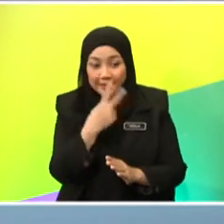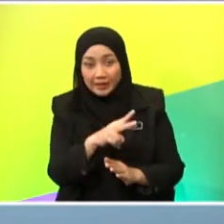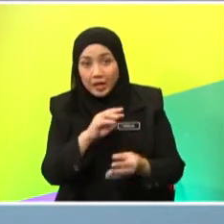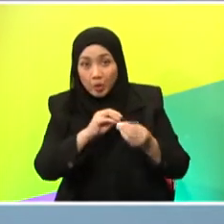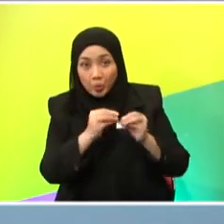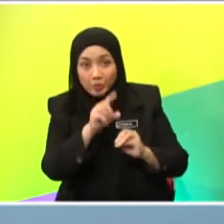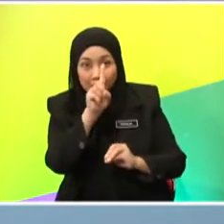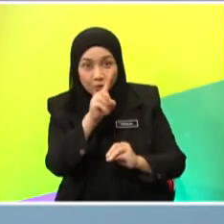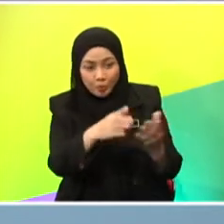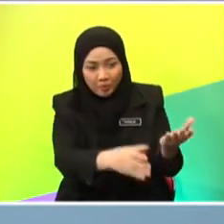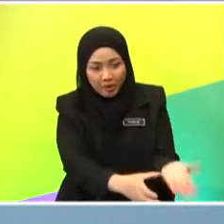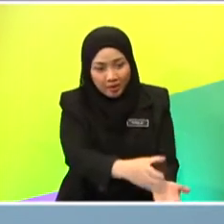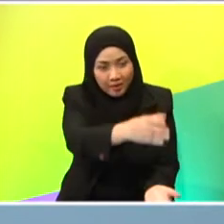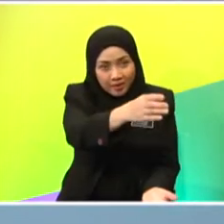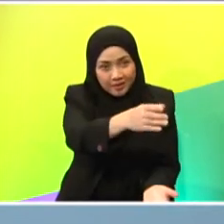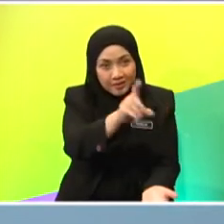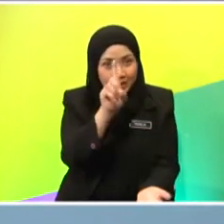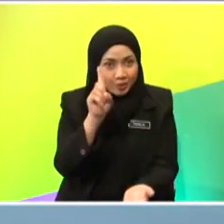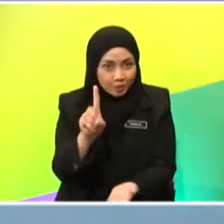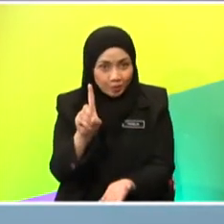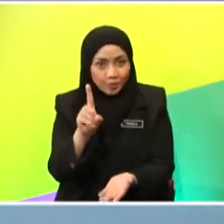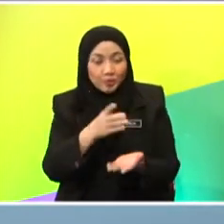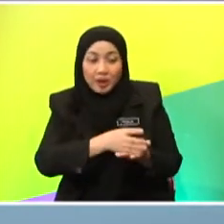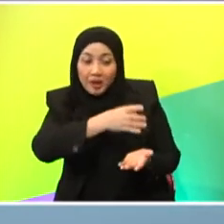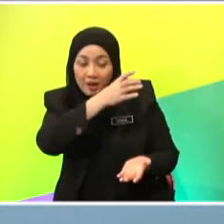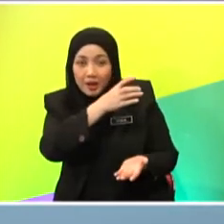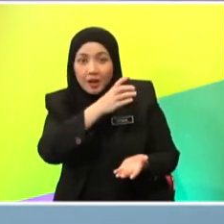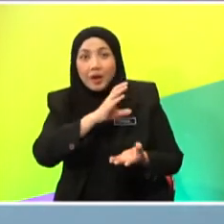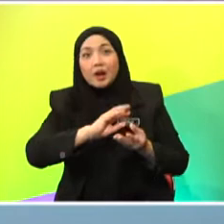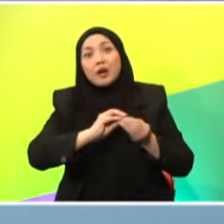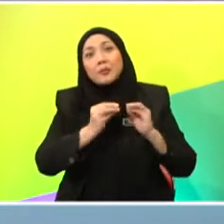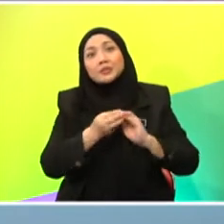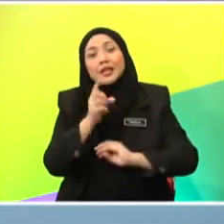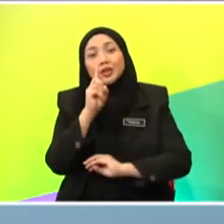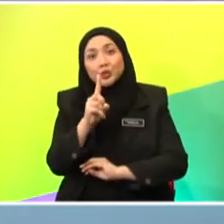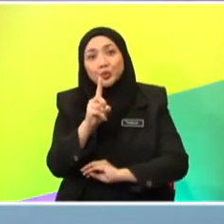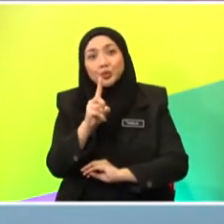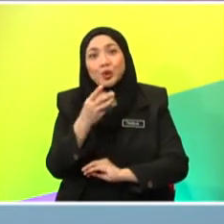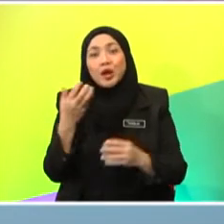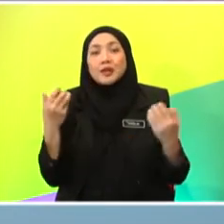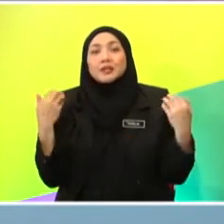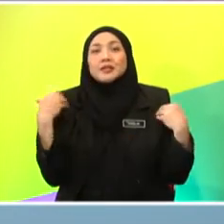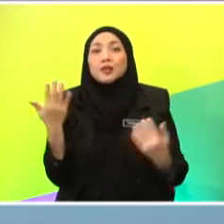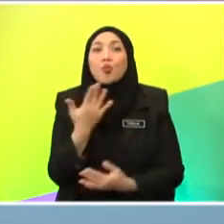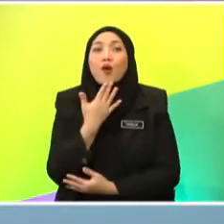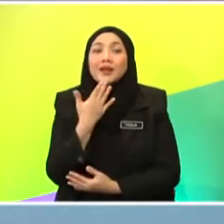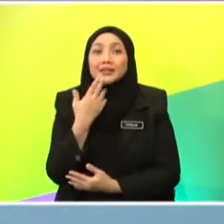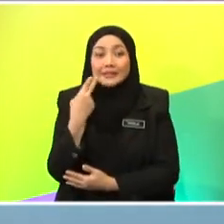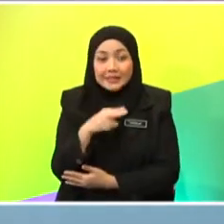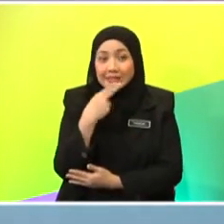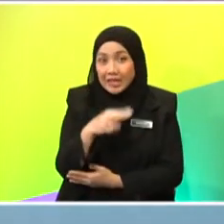awalah yang pertama Oke malam pertama adalah balang yang Cikgu Letakkan dengan warna hijau